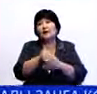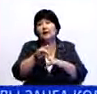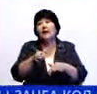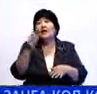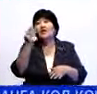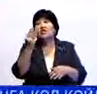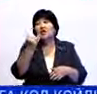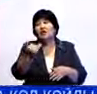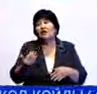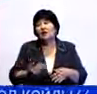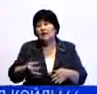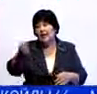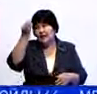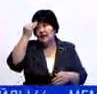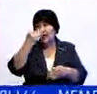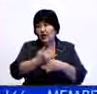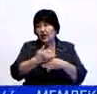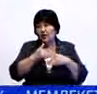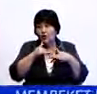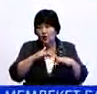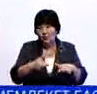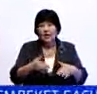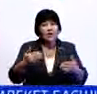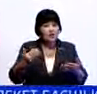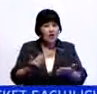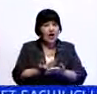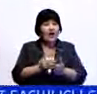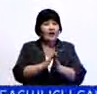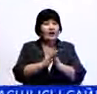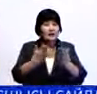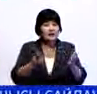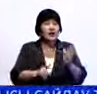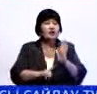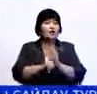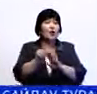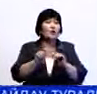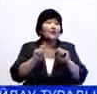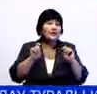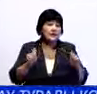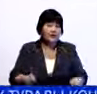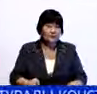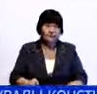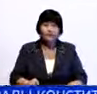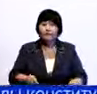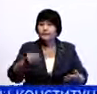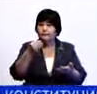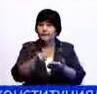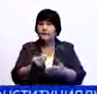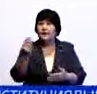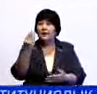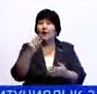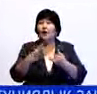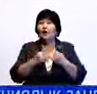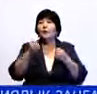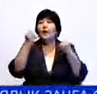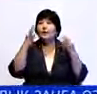ауданында ғибратты ғұмыр иесін еске алу кеші ұйымдастырылып, жаңа жинақтың тұсауы кесілді. Шежірелі шиелі топырағы